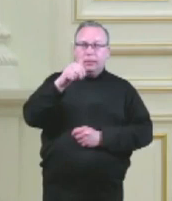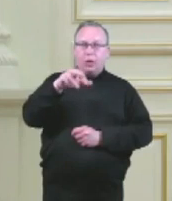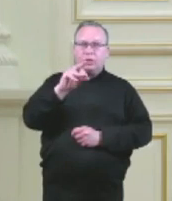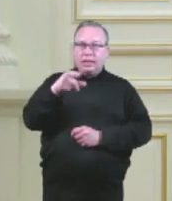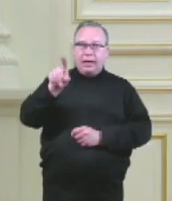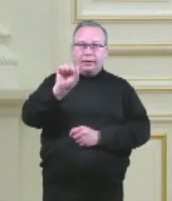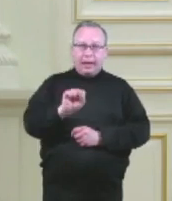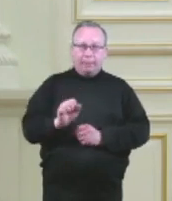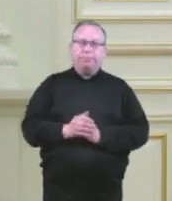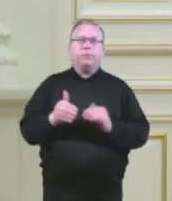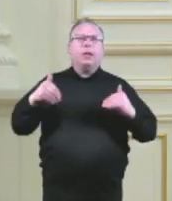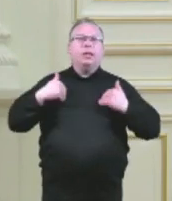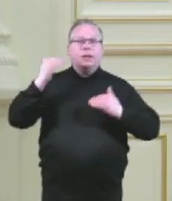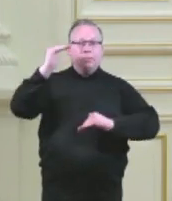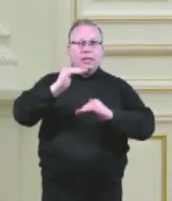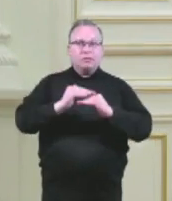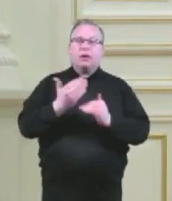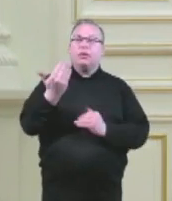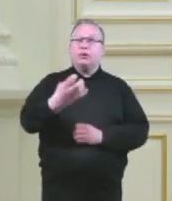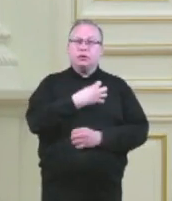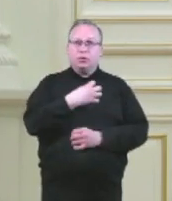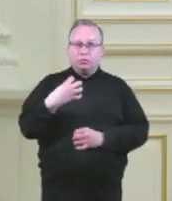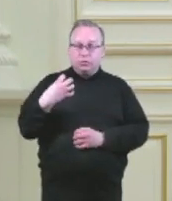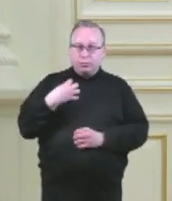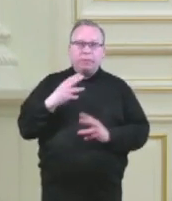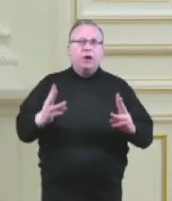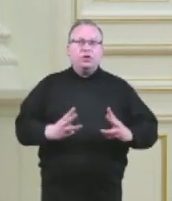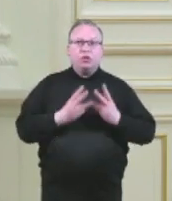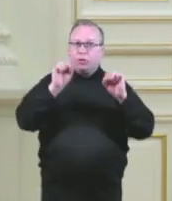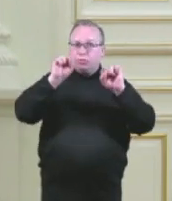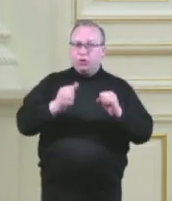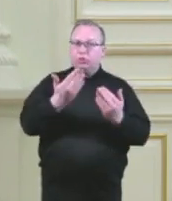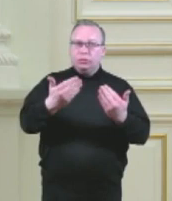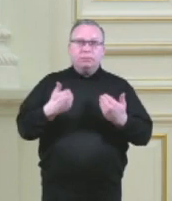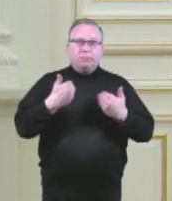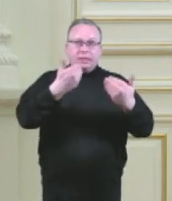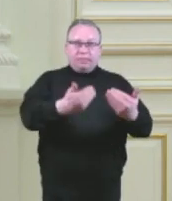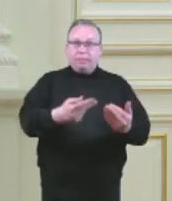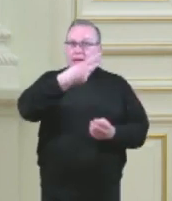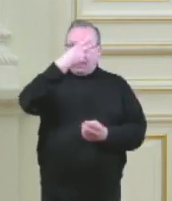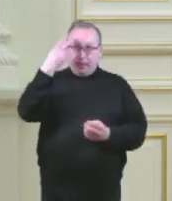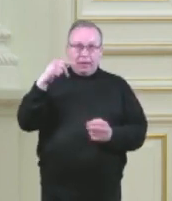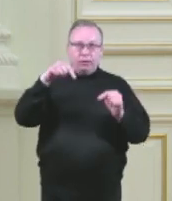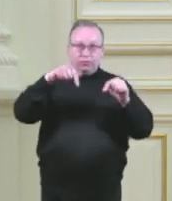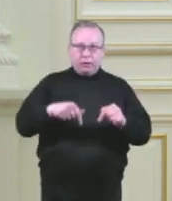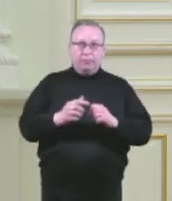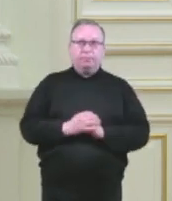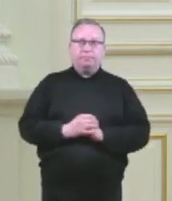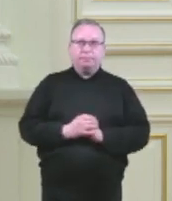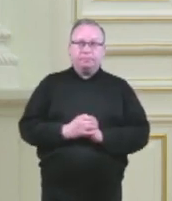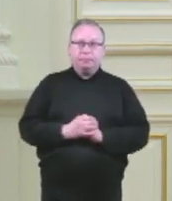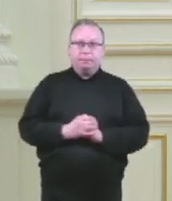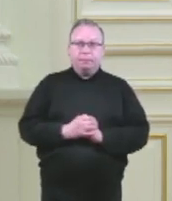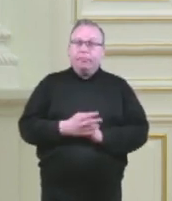Labas vakaras, jūsų didenybė. Džiaugiuosi galėdamas jūs pasveikinti Lietuvoje.